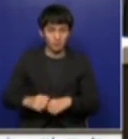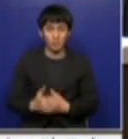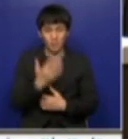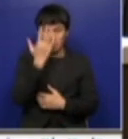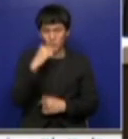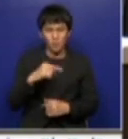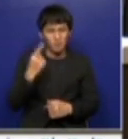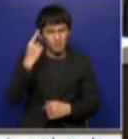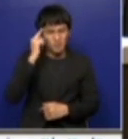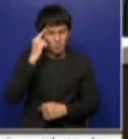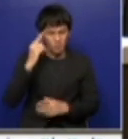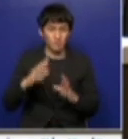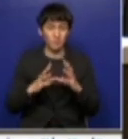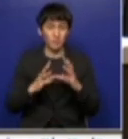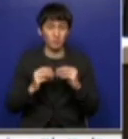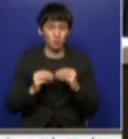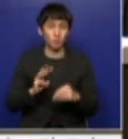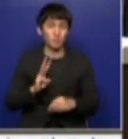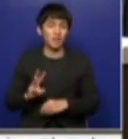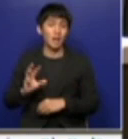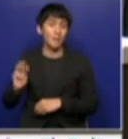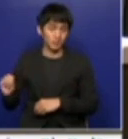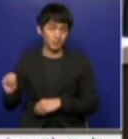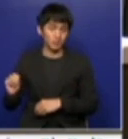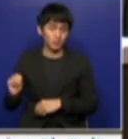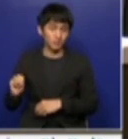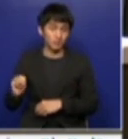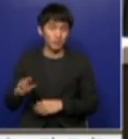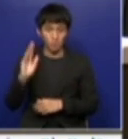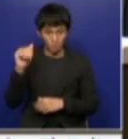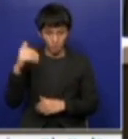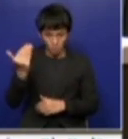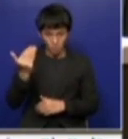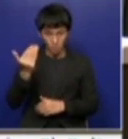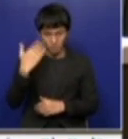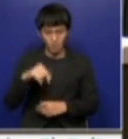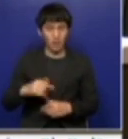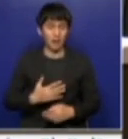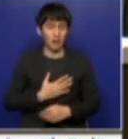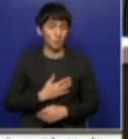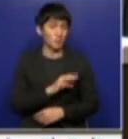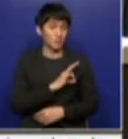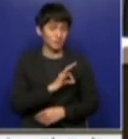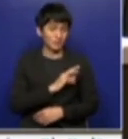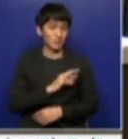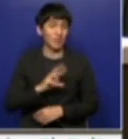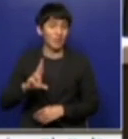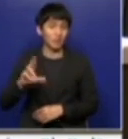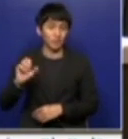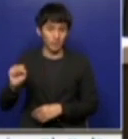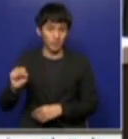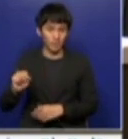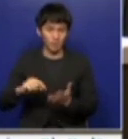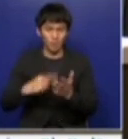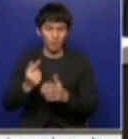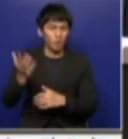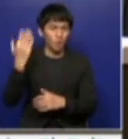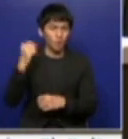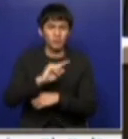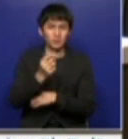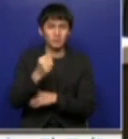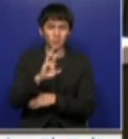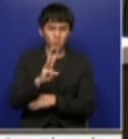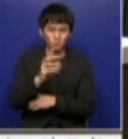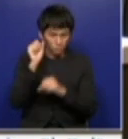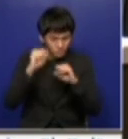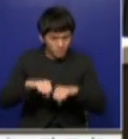วิสามัญได้จริงๆต้องเลือกที่สำคัญทางและสภาเป็นอันดับแรกครับเพราะเราเป็นสมาชิกสะพานแต่ขนาดนั้นยังไม่เกิดขึ้นเมื่อวันที่ 16ต้อง